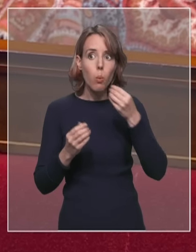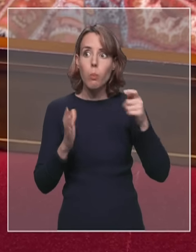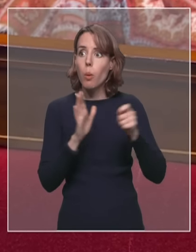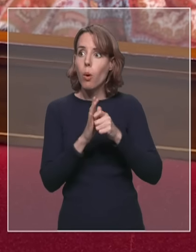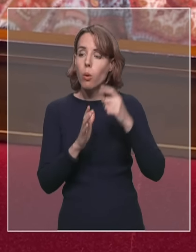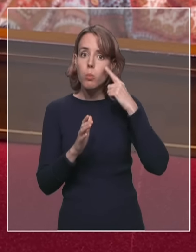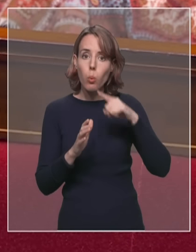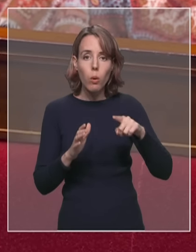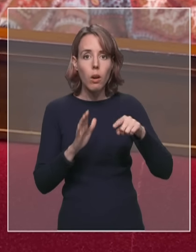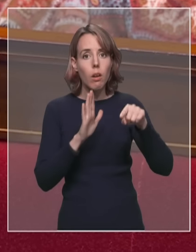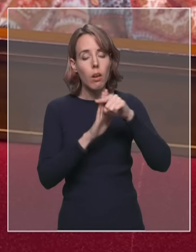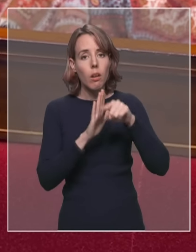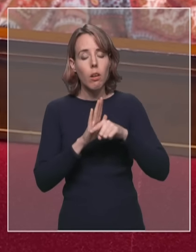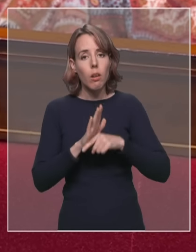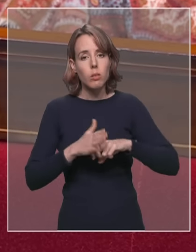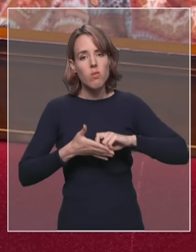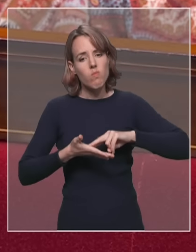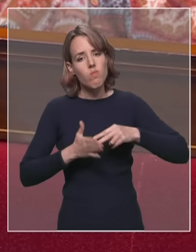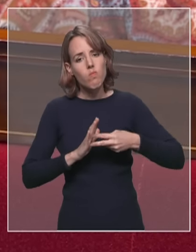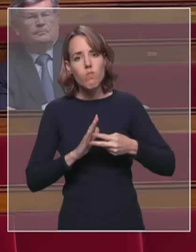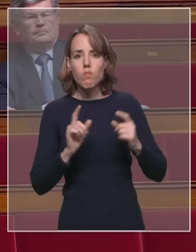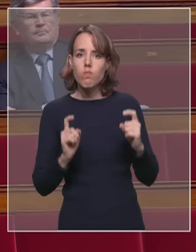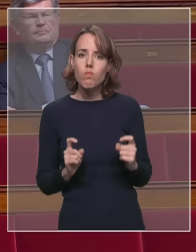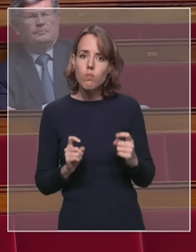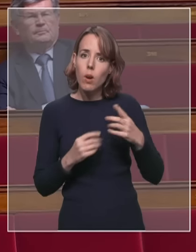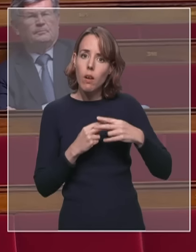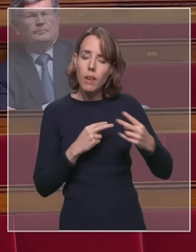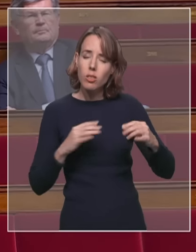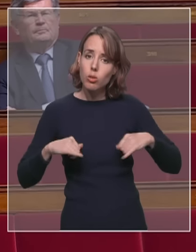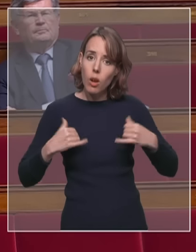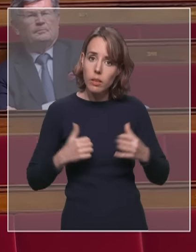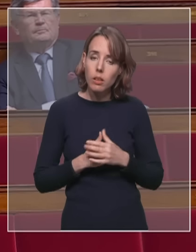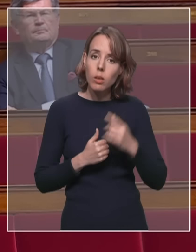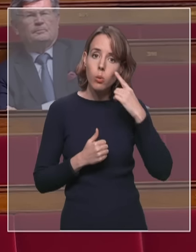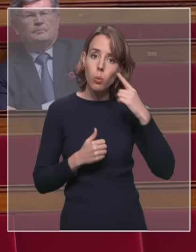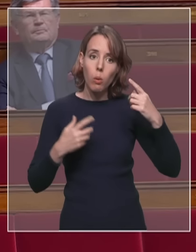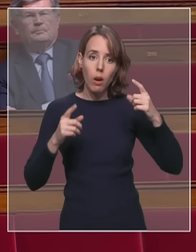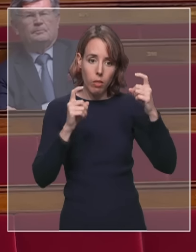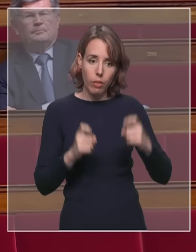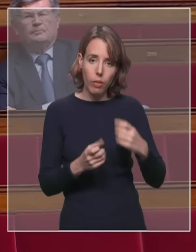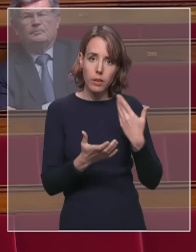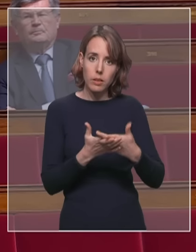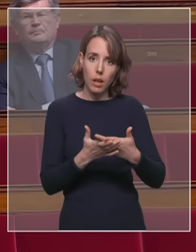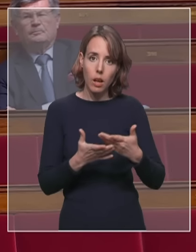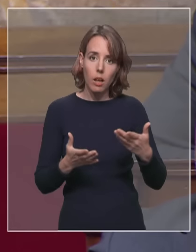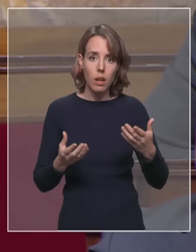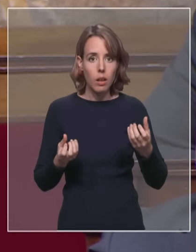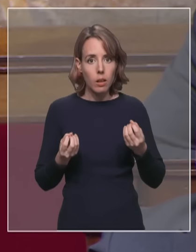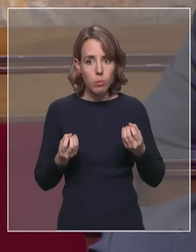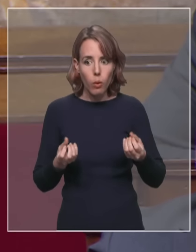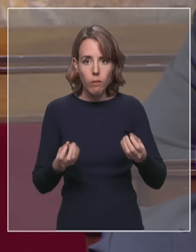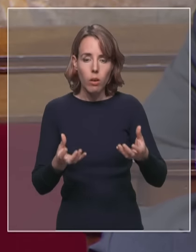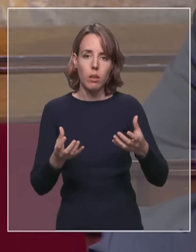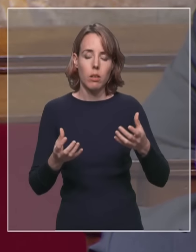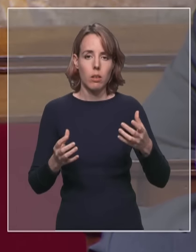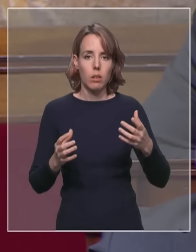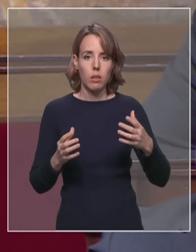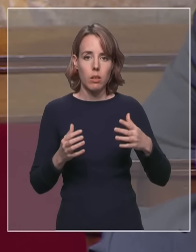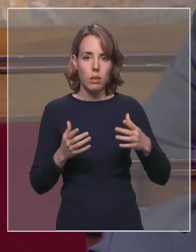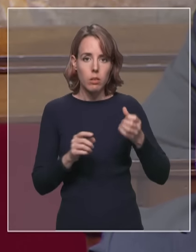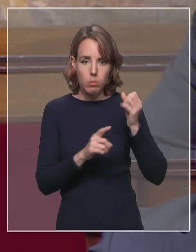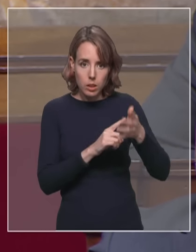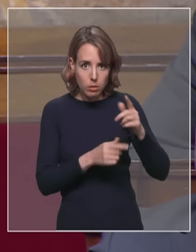jeunes ? Comptez-vous revenir sur ces baisses de crédit pour répondre aux fortes inquiétudes qu'elles suscitent et permettre ainsi aux missions